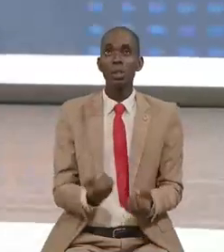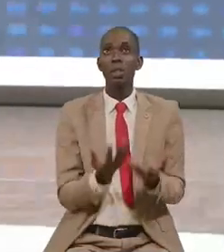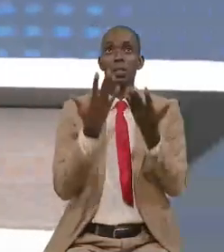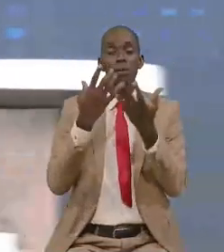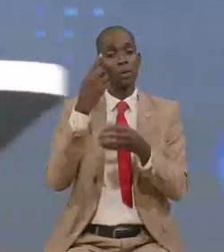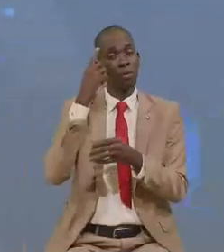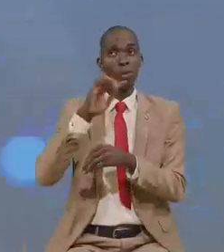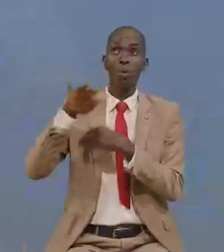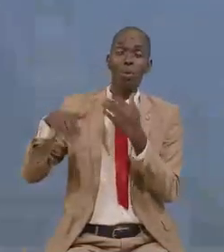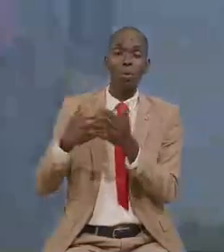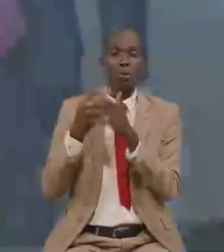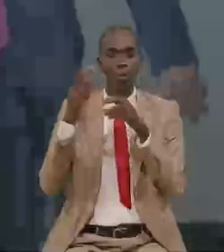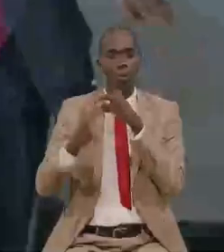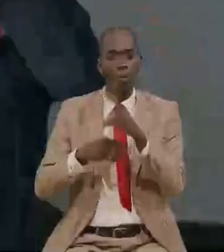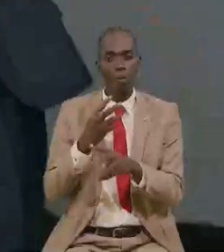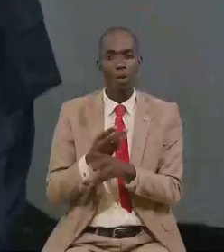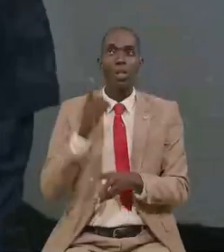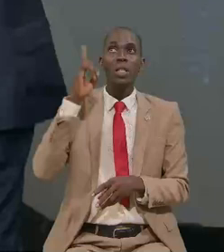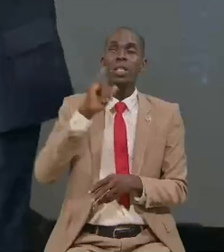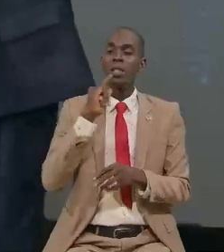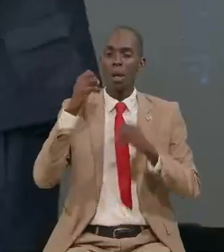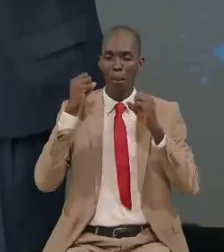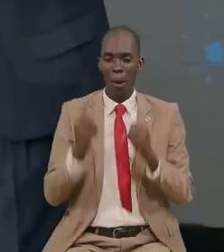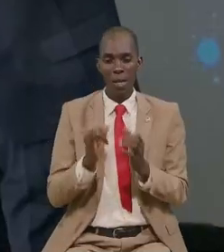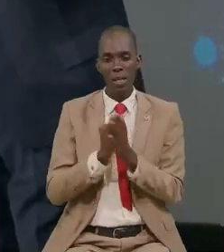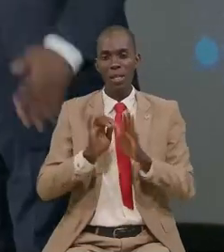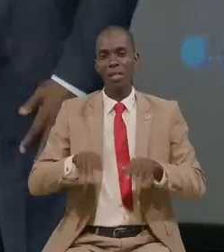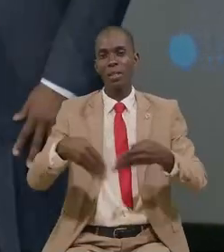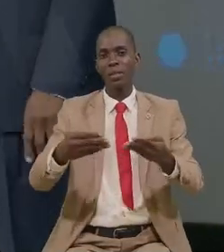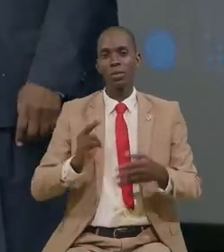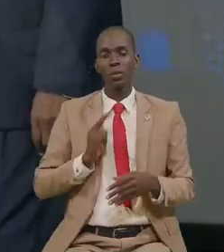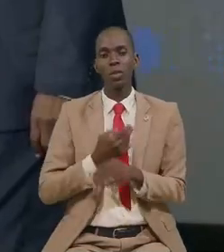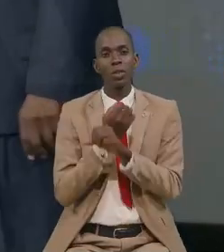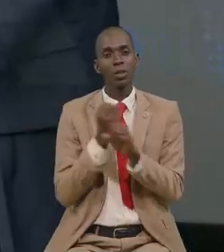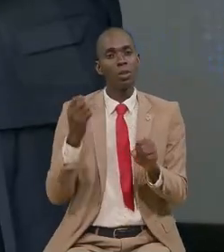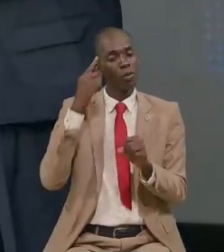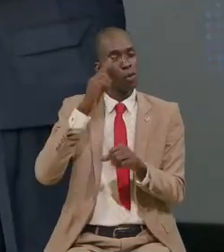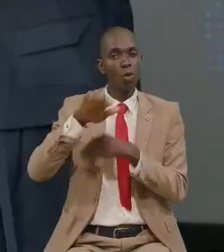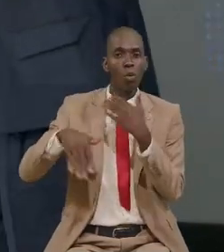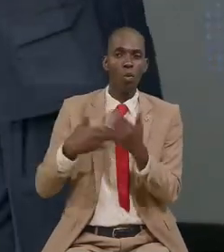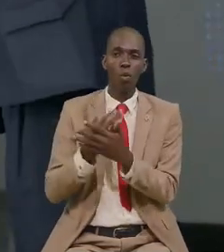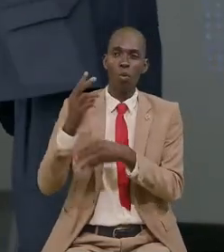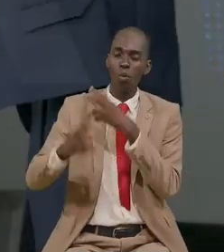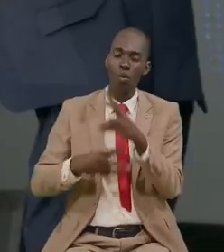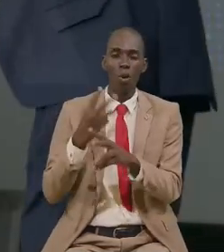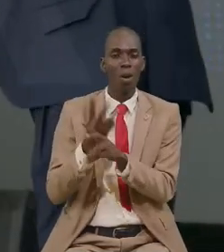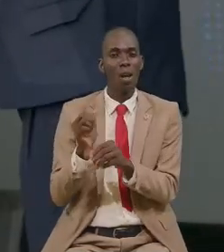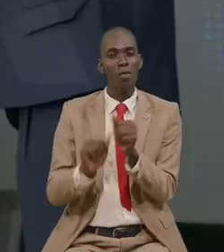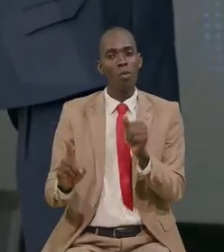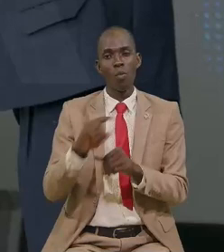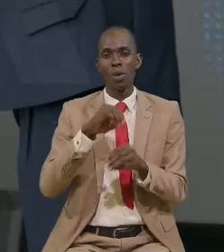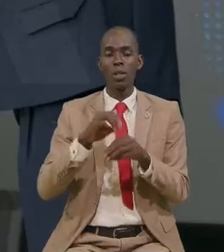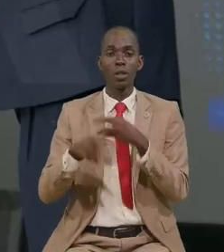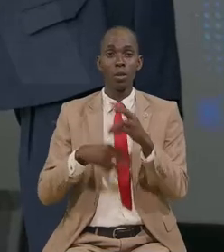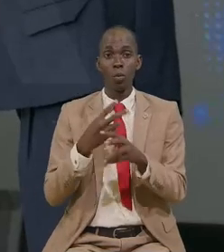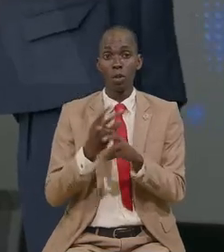est la puissance qui nous accorde le salut dans le monde entier, pour tout le monde. Et le message que